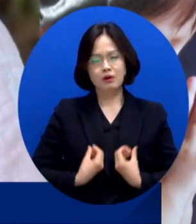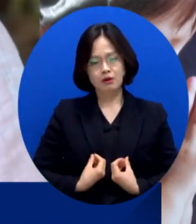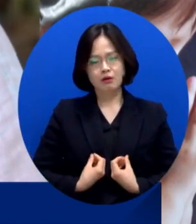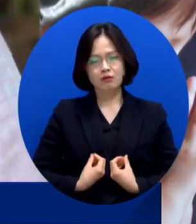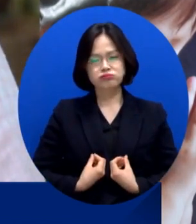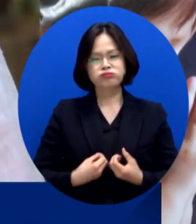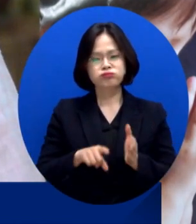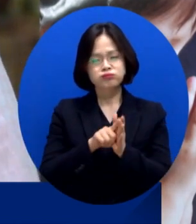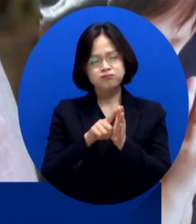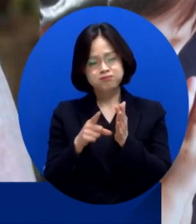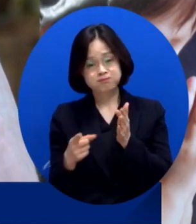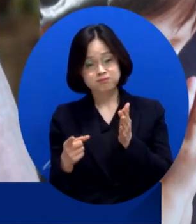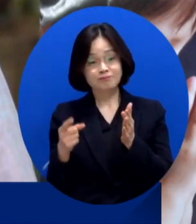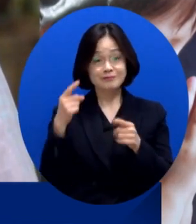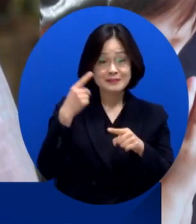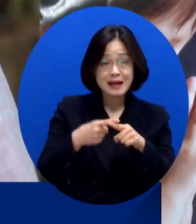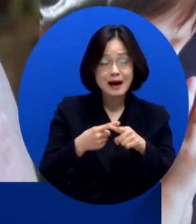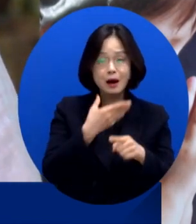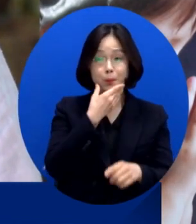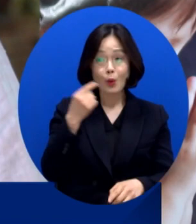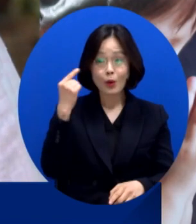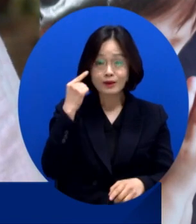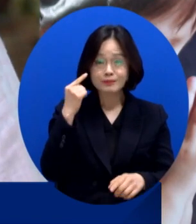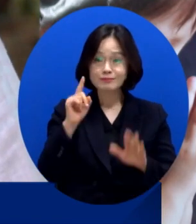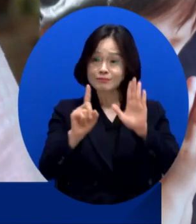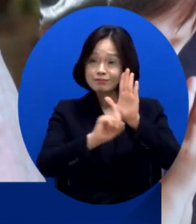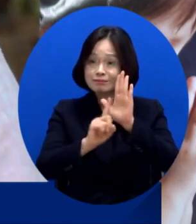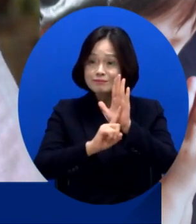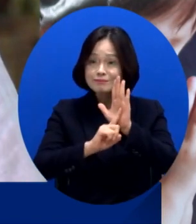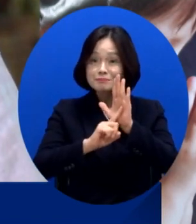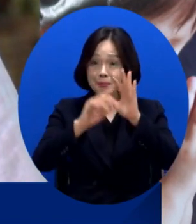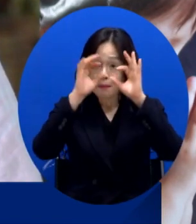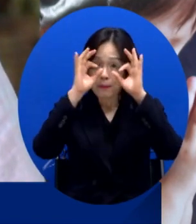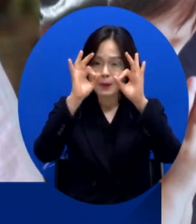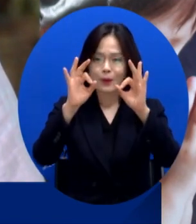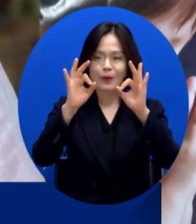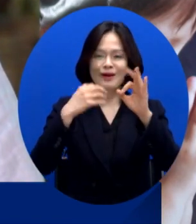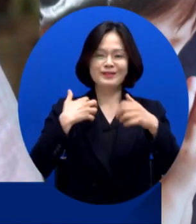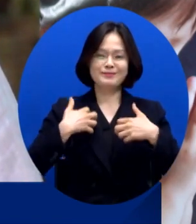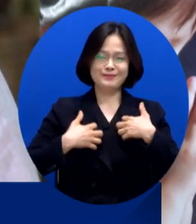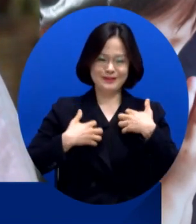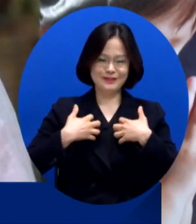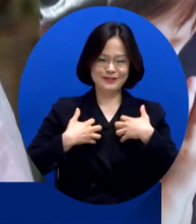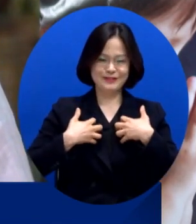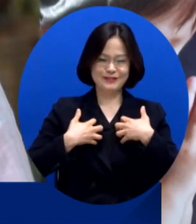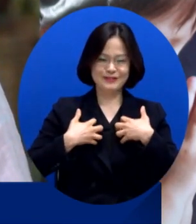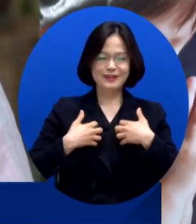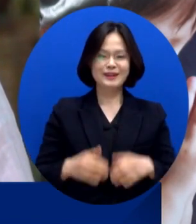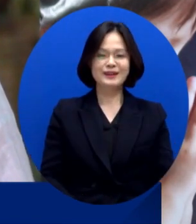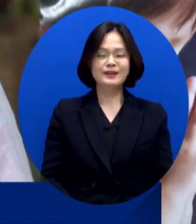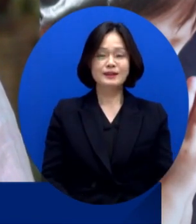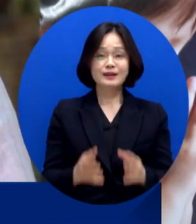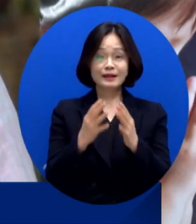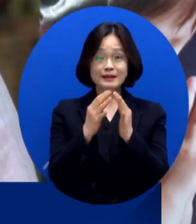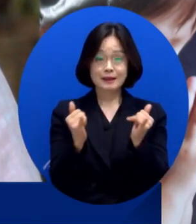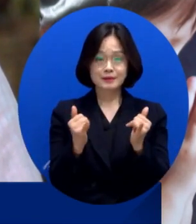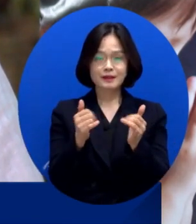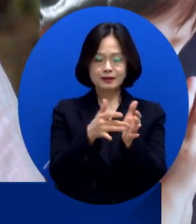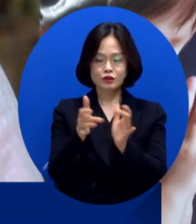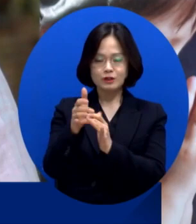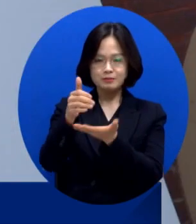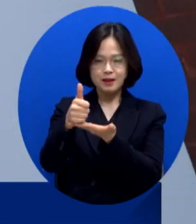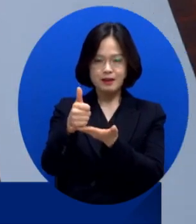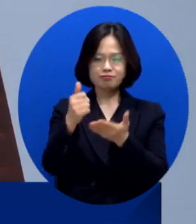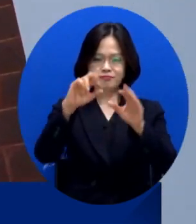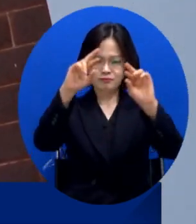poster, I'm feeling very joyful. I'm very happy for this movement, City Sydney movement. I pray and hope to see